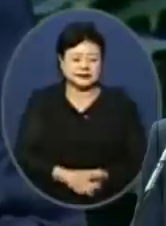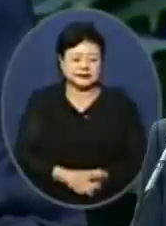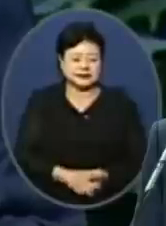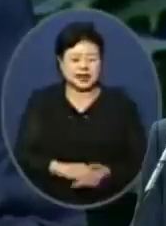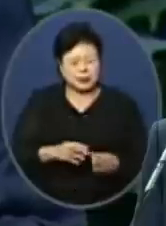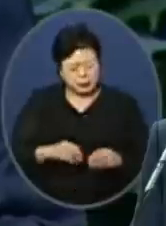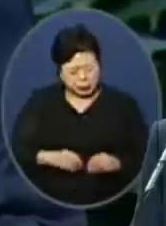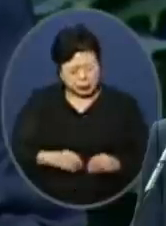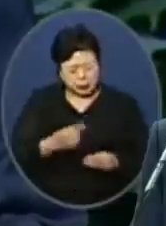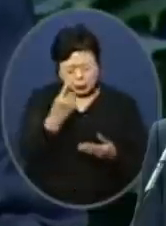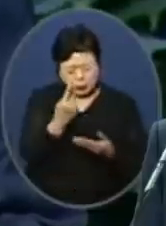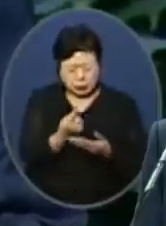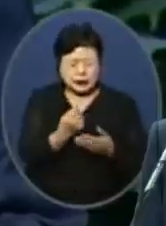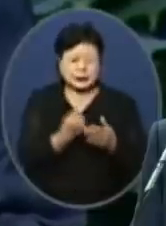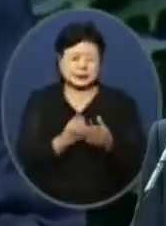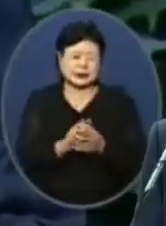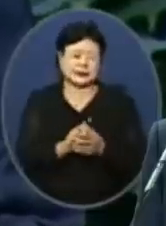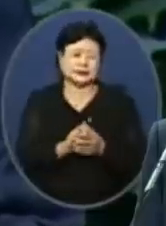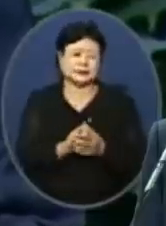기근이 다가오면